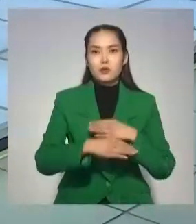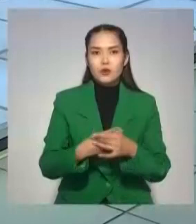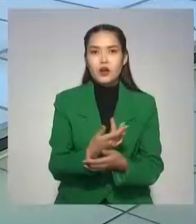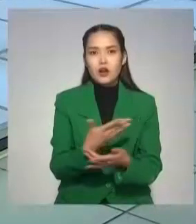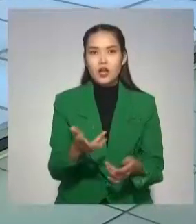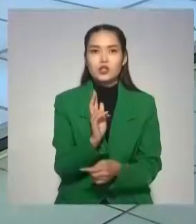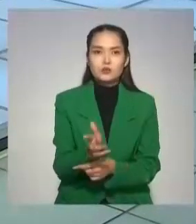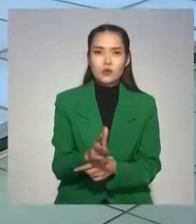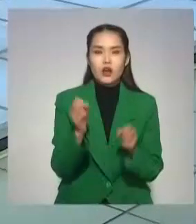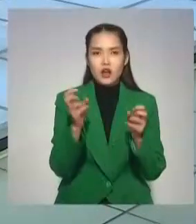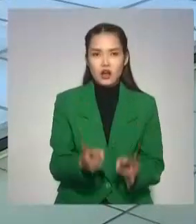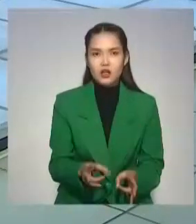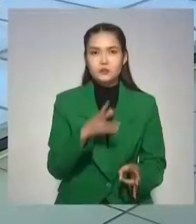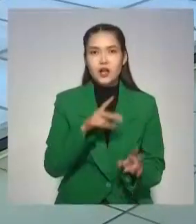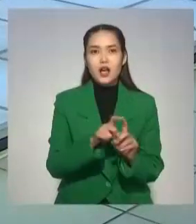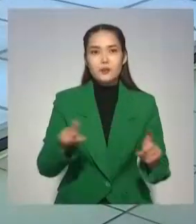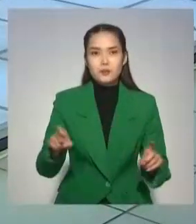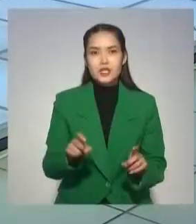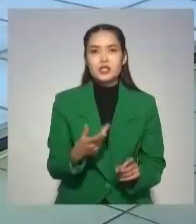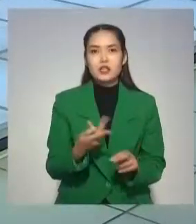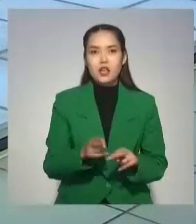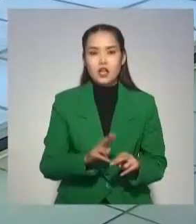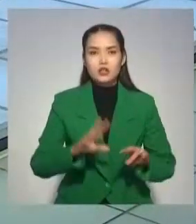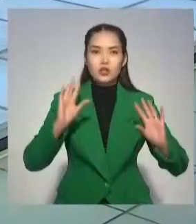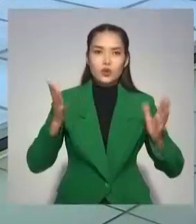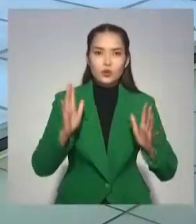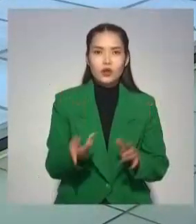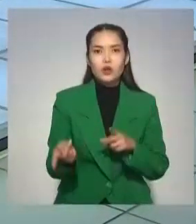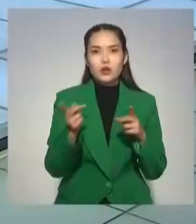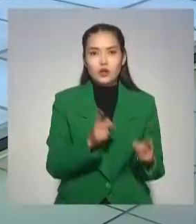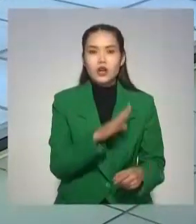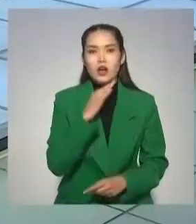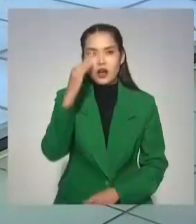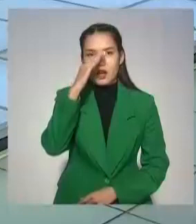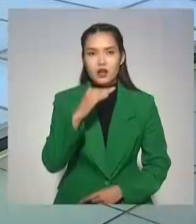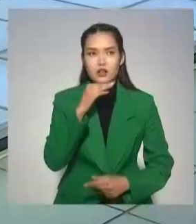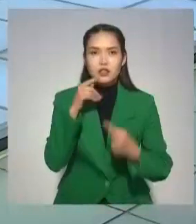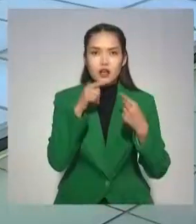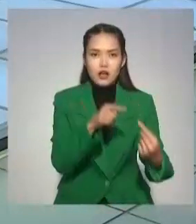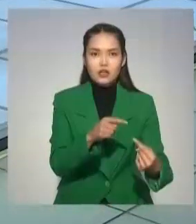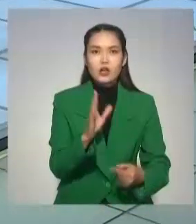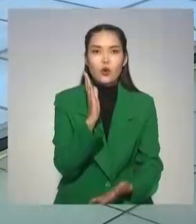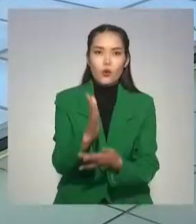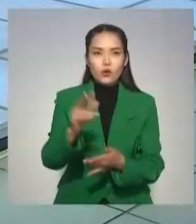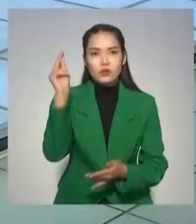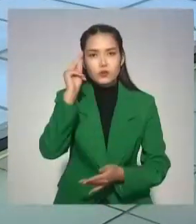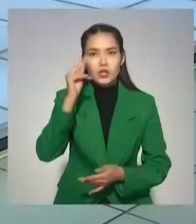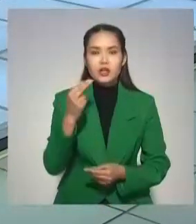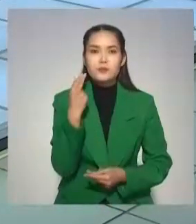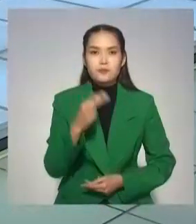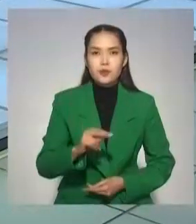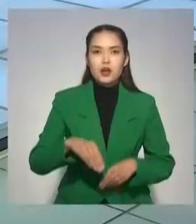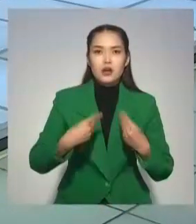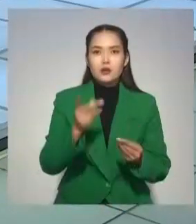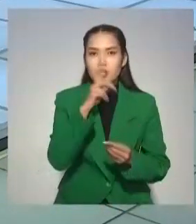мұғалімдерге қауіп төндірді. Мектеп дереу қашықтан оқуға көшті, бірақ бұған ата-аналар қарсы. Онлайн оқу сапалы білім бермейді деген